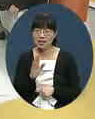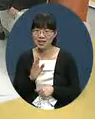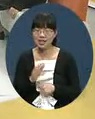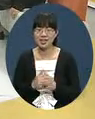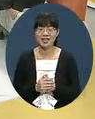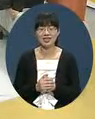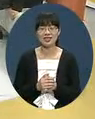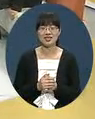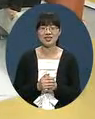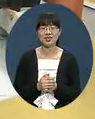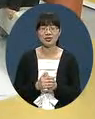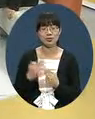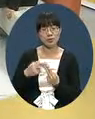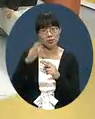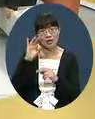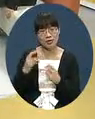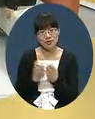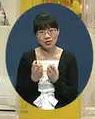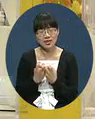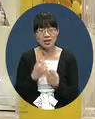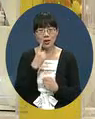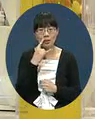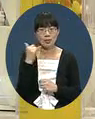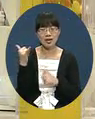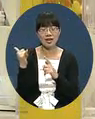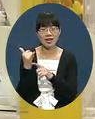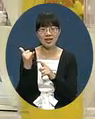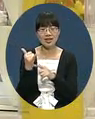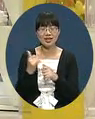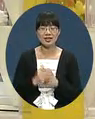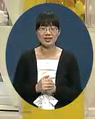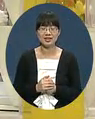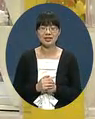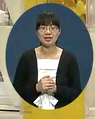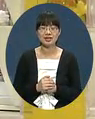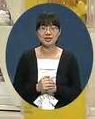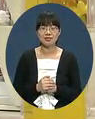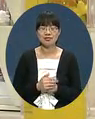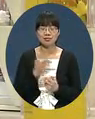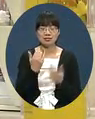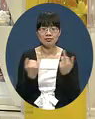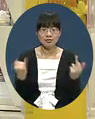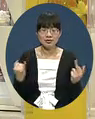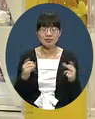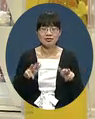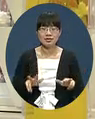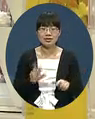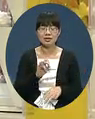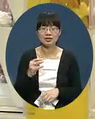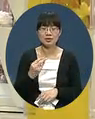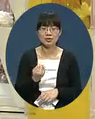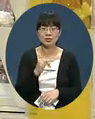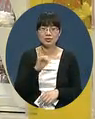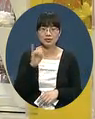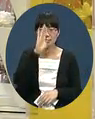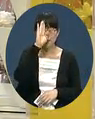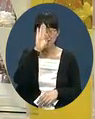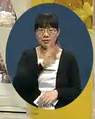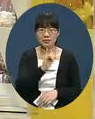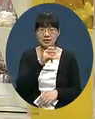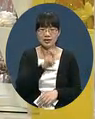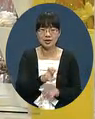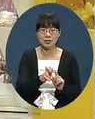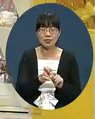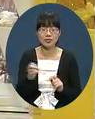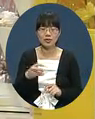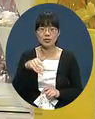잘 자는 그, 거예요. 네. 저기 어머니 아버지 그 환 아의 형제들이 아토피 피부염이나 비염 천식